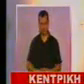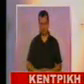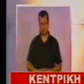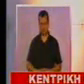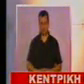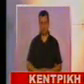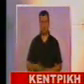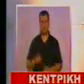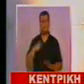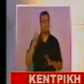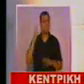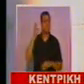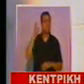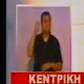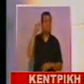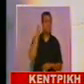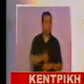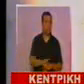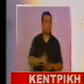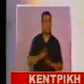Σε τι αποσκοπούσε